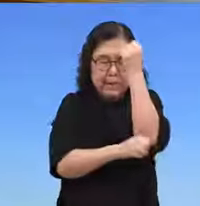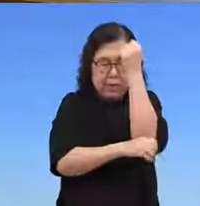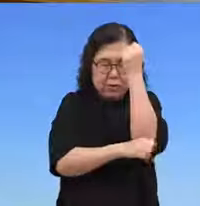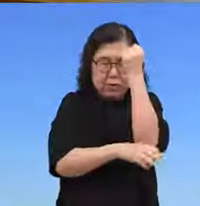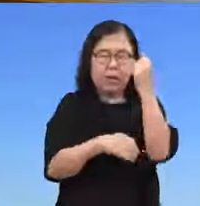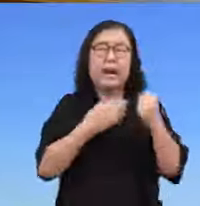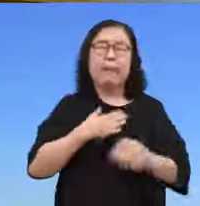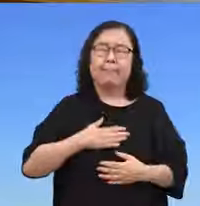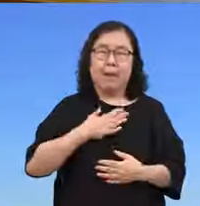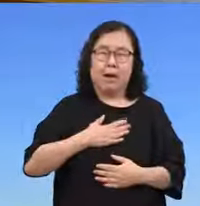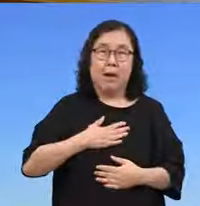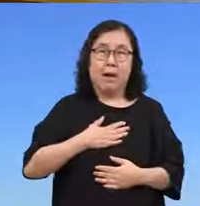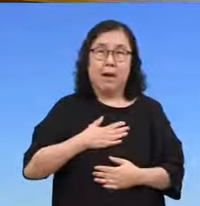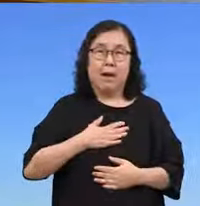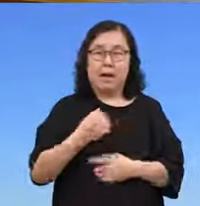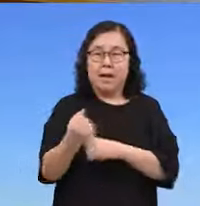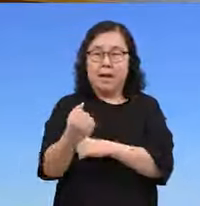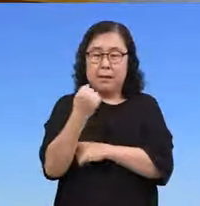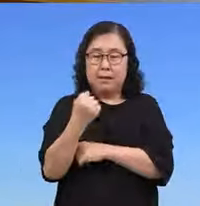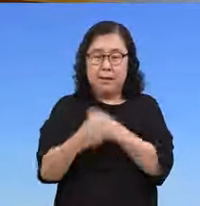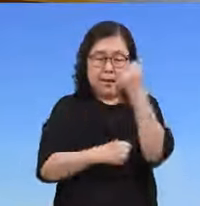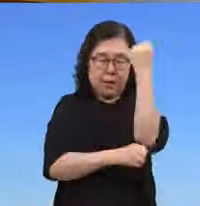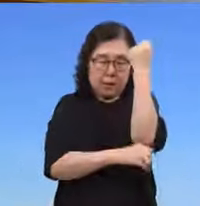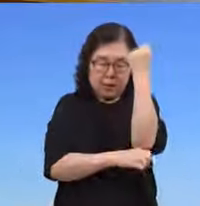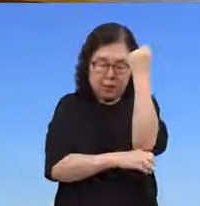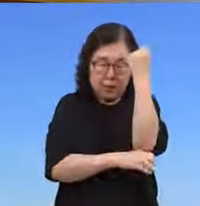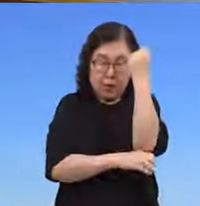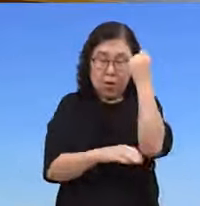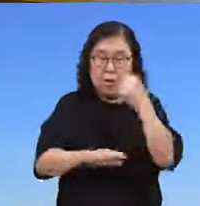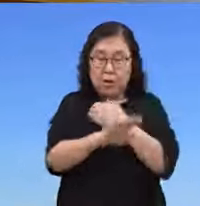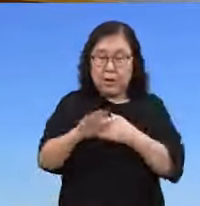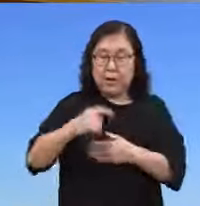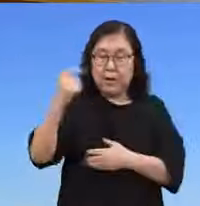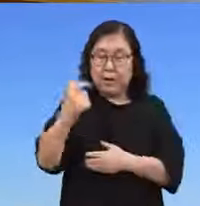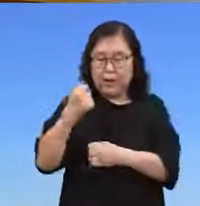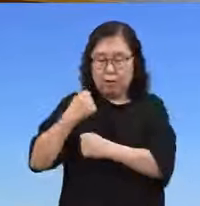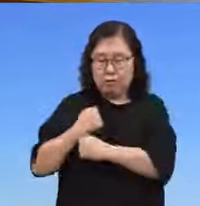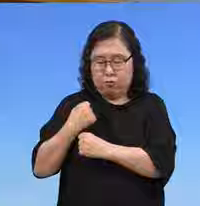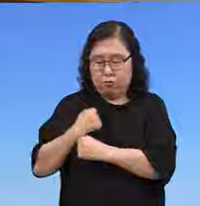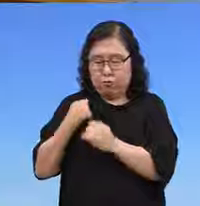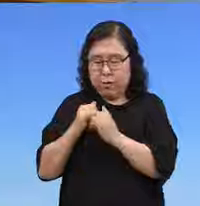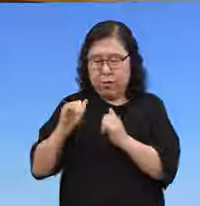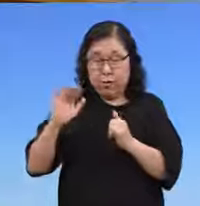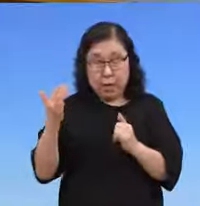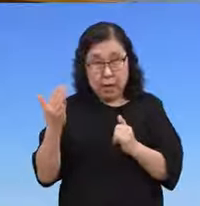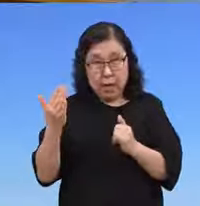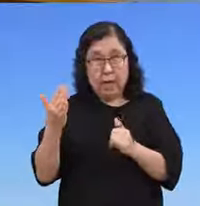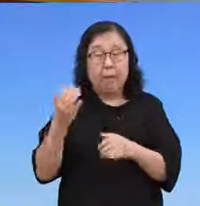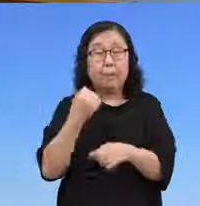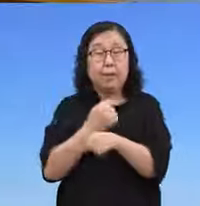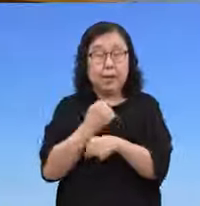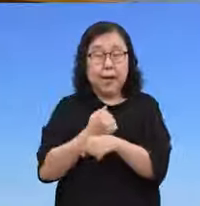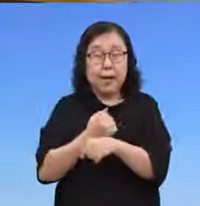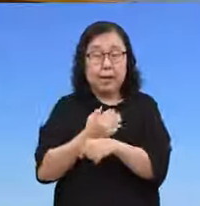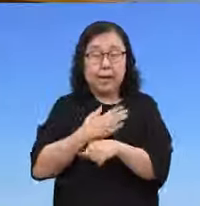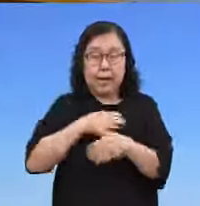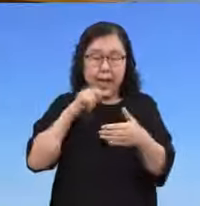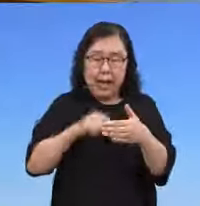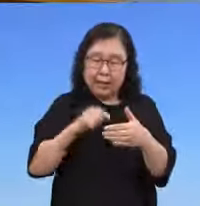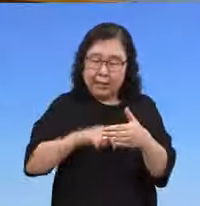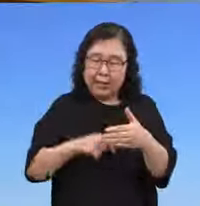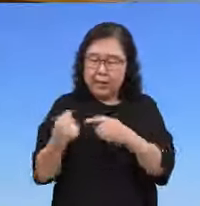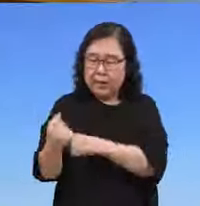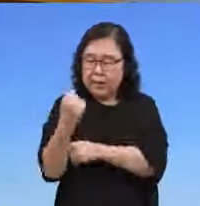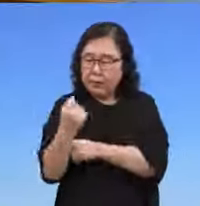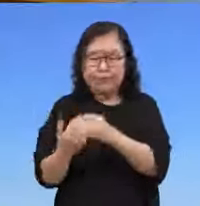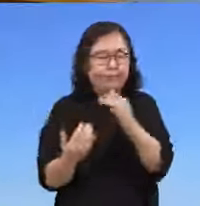근원을 안다. 더 정확하게 말하면 그 힘의 근원이, 우리가 강한 군사가 돼야 되는데 그 힘의 근원이 내 안에서 나오는